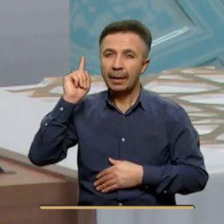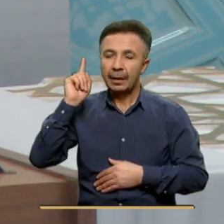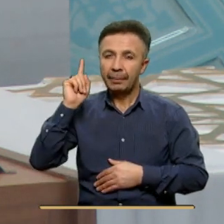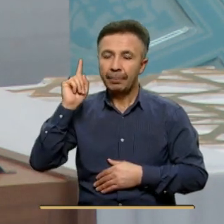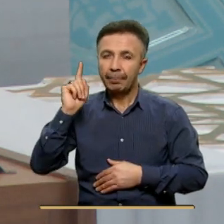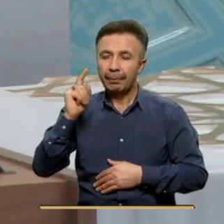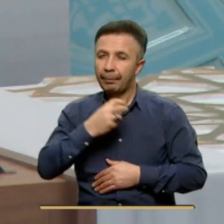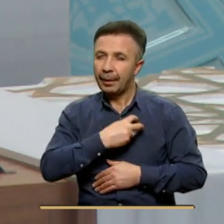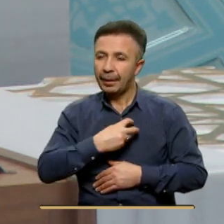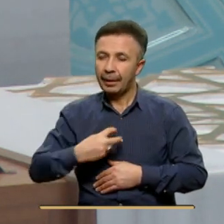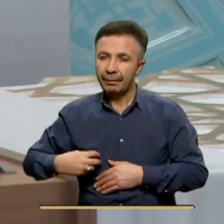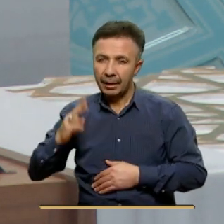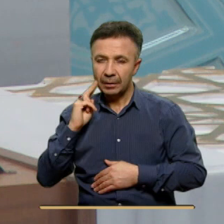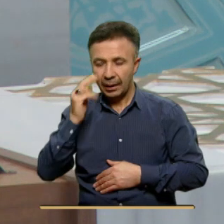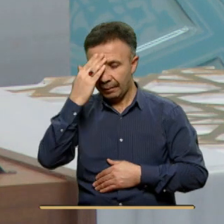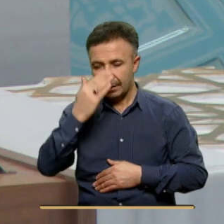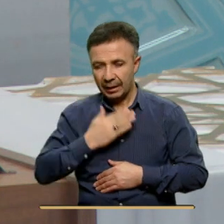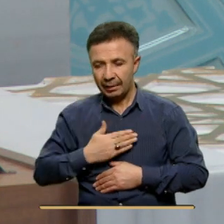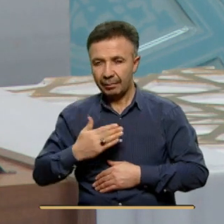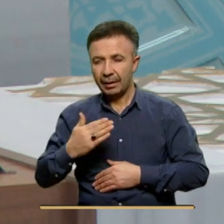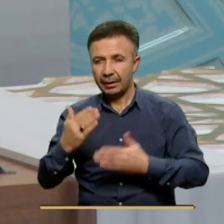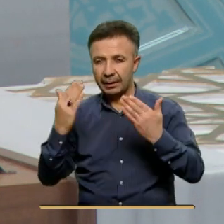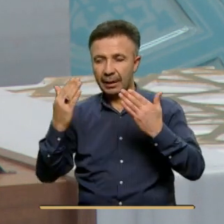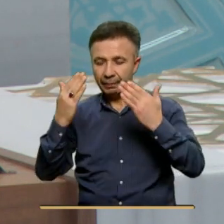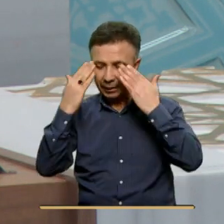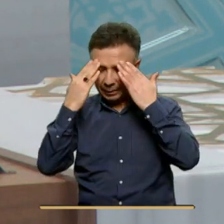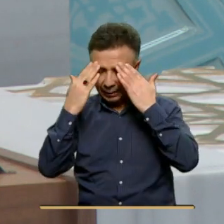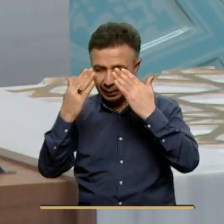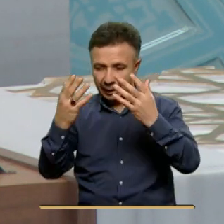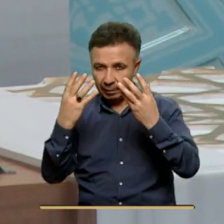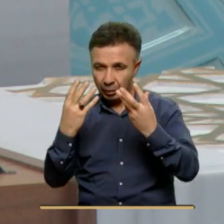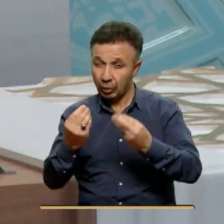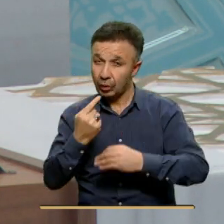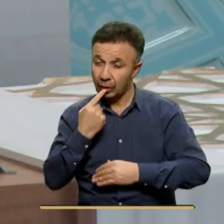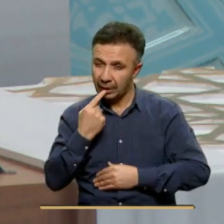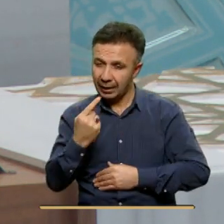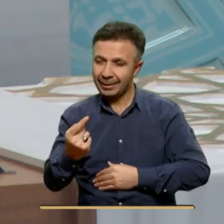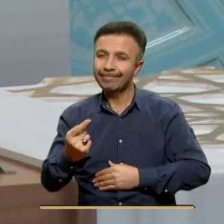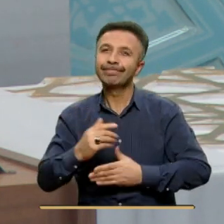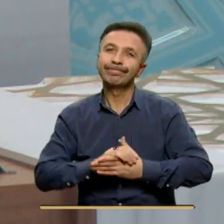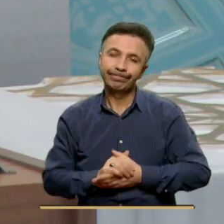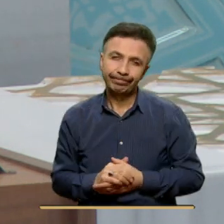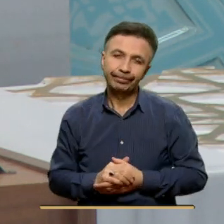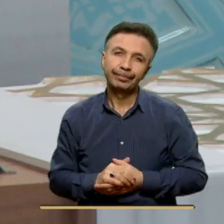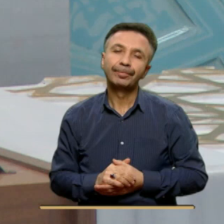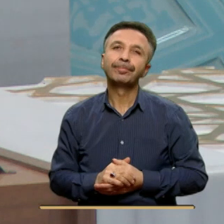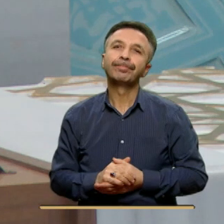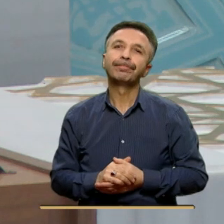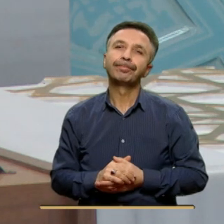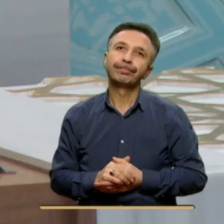Allahümme salli ala Muhammedin ve ala Ali Muhammed diyerek salat ve selamlar